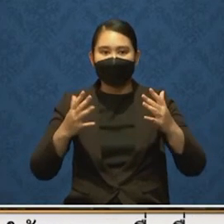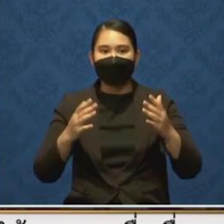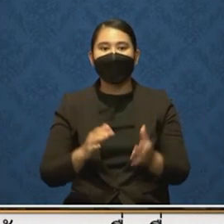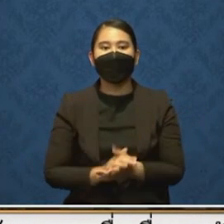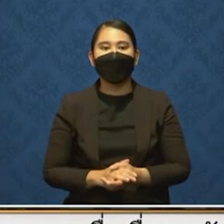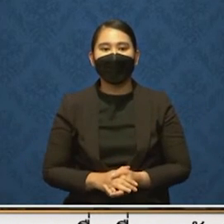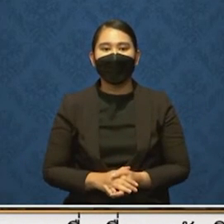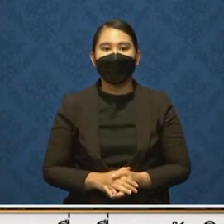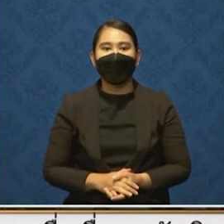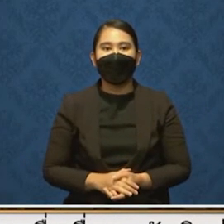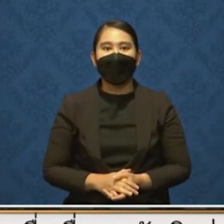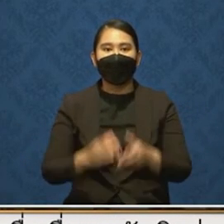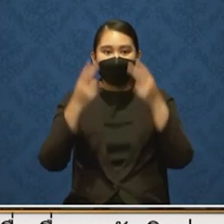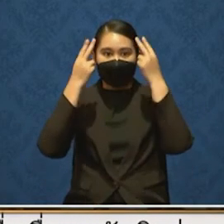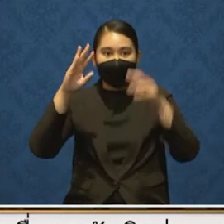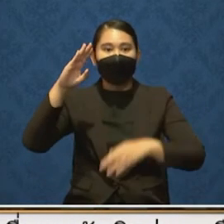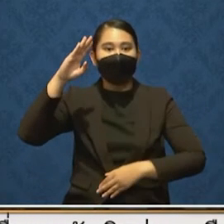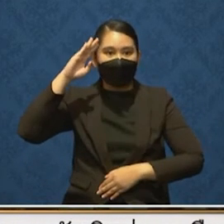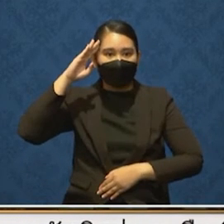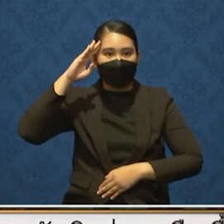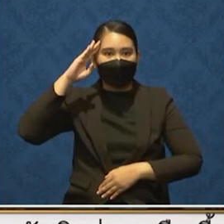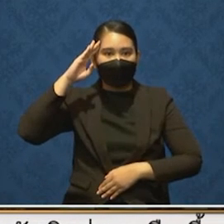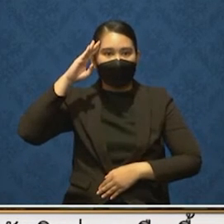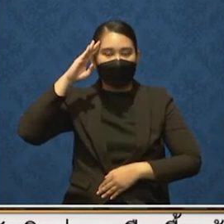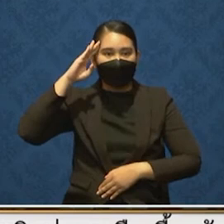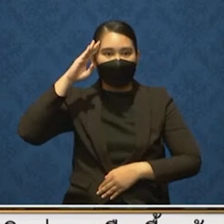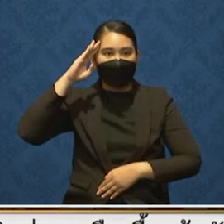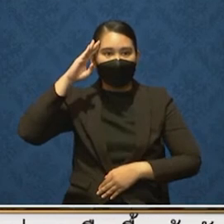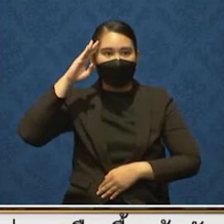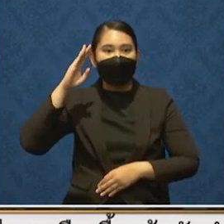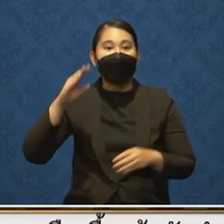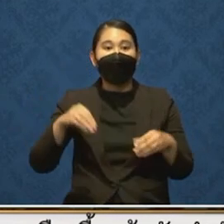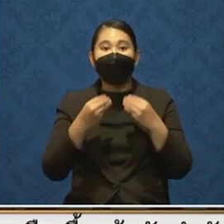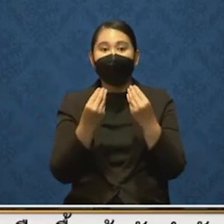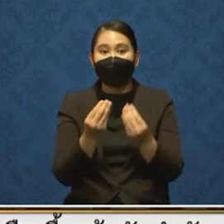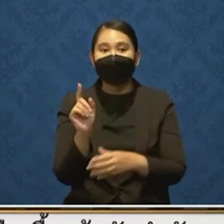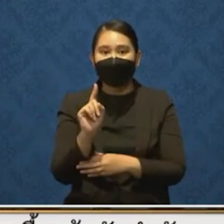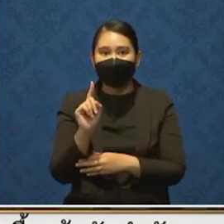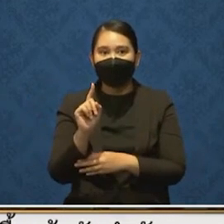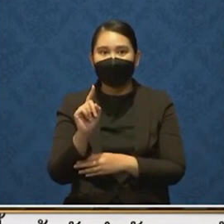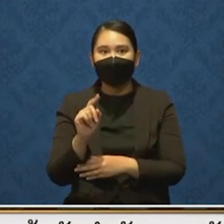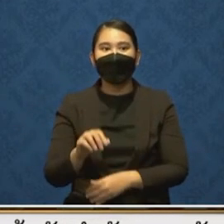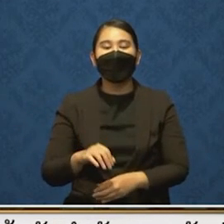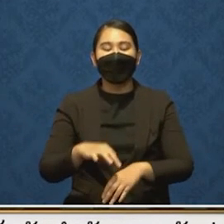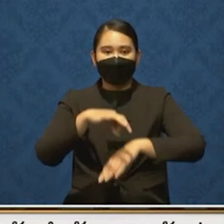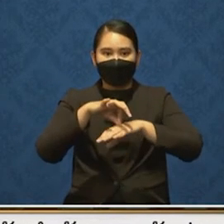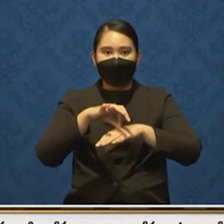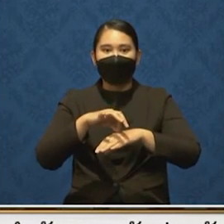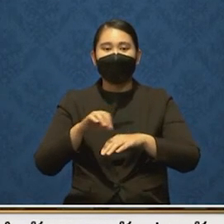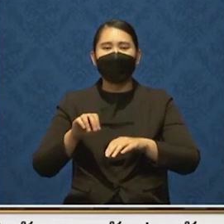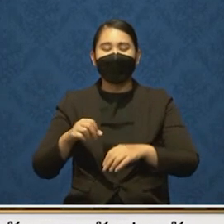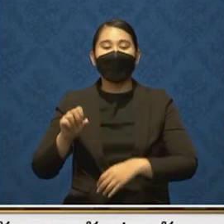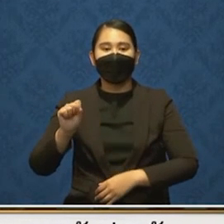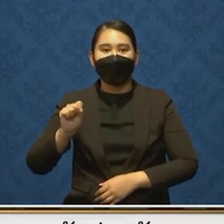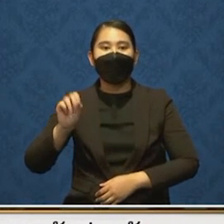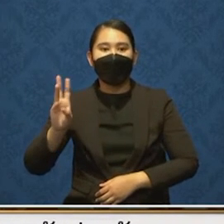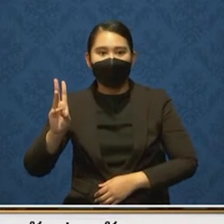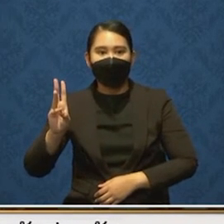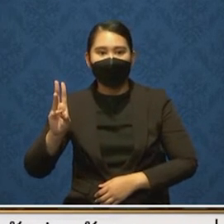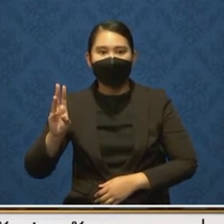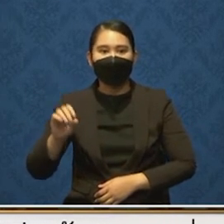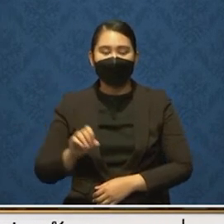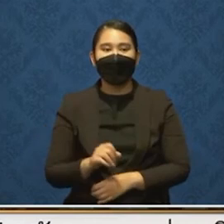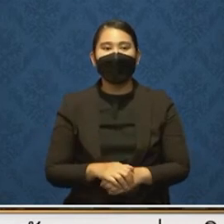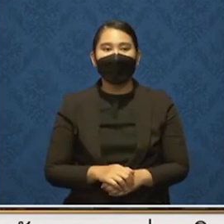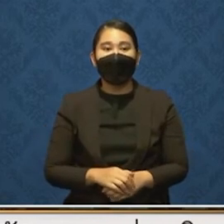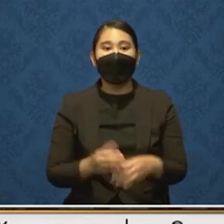การใหไปอยู่ฝ่ายริิประยุทิคือเป็นสมัยศาคณุพากัตหมดส่นคประยุทก็ยังโรถ